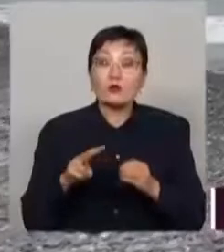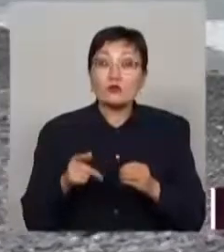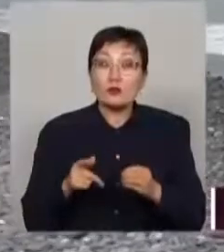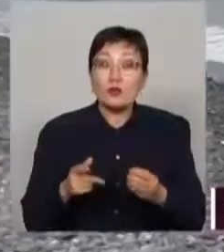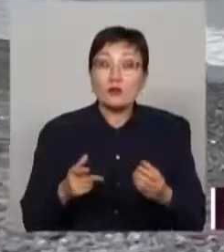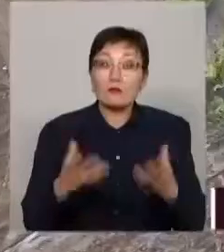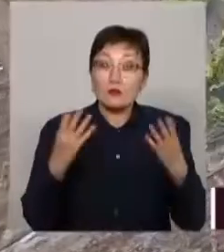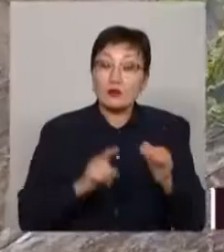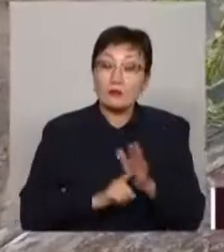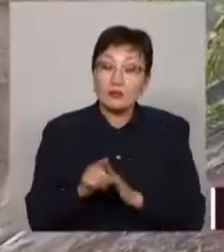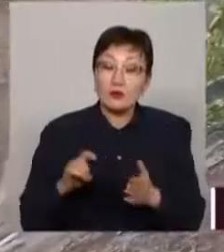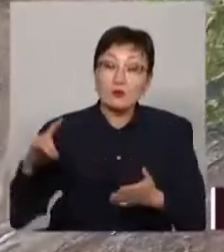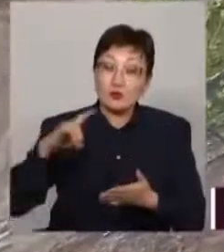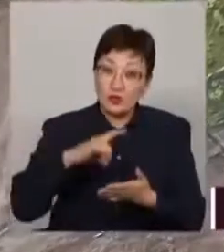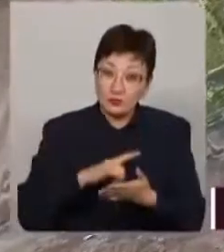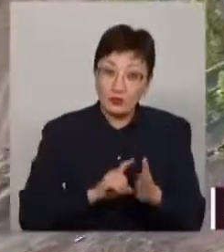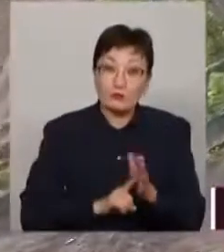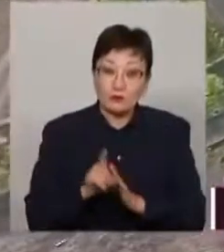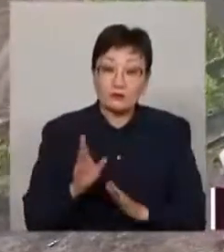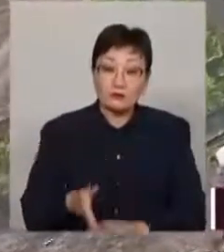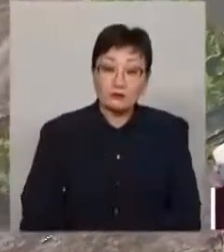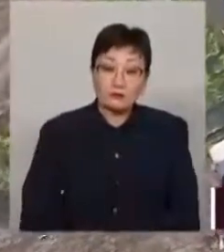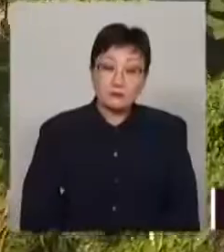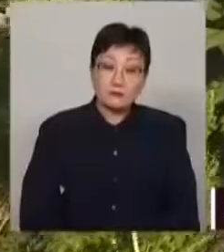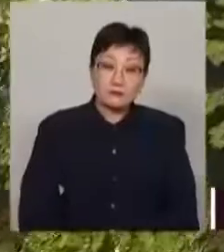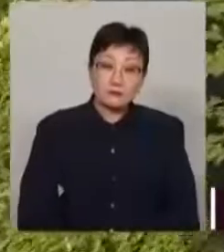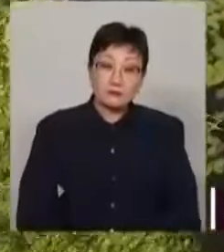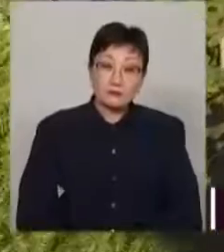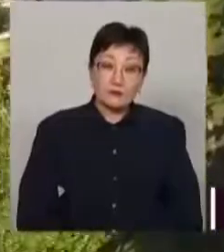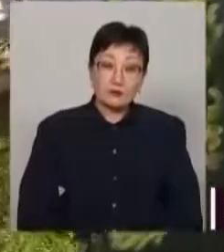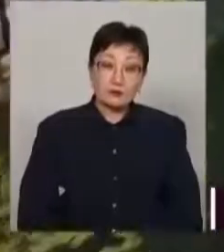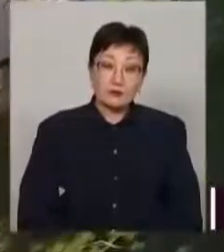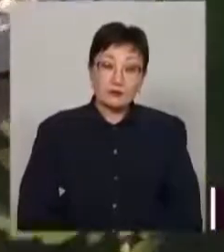ұшақ қабылдай бастайды. Ұлаға тарғыны жақсылық тілеп берген Сағындық Нарықов, Алматы телеарнасы.